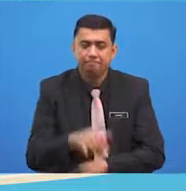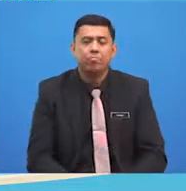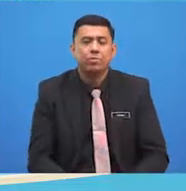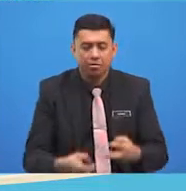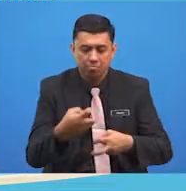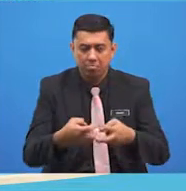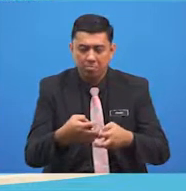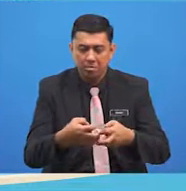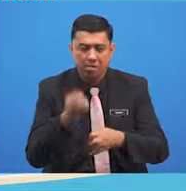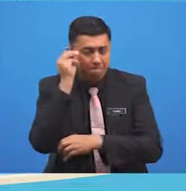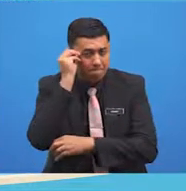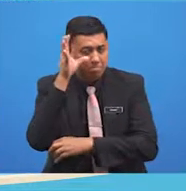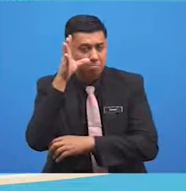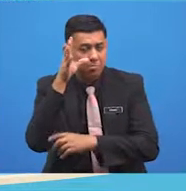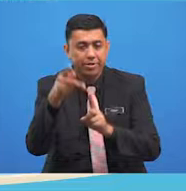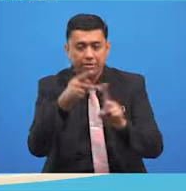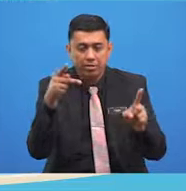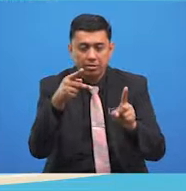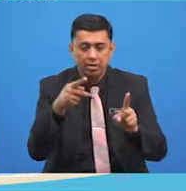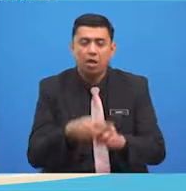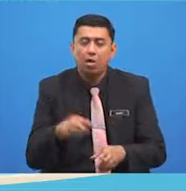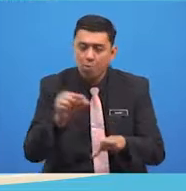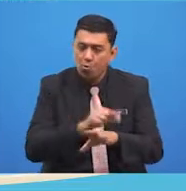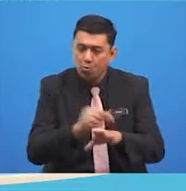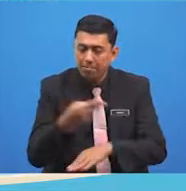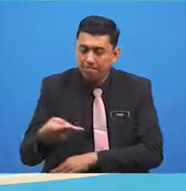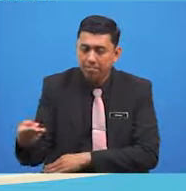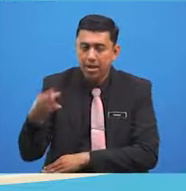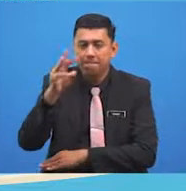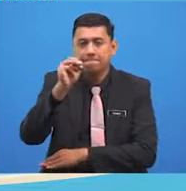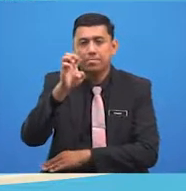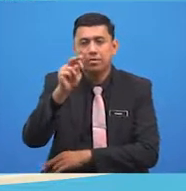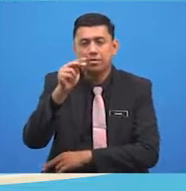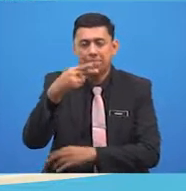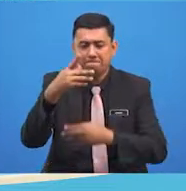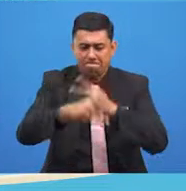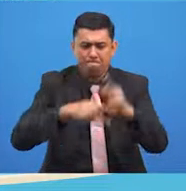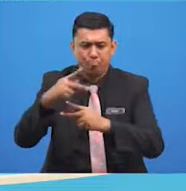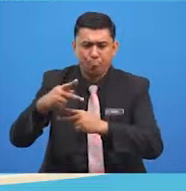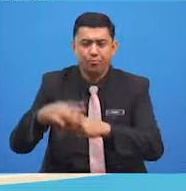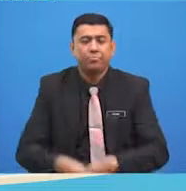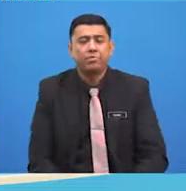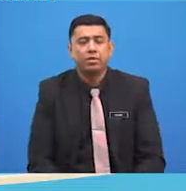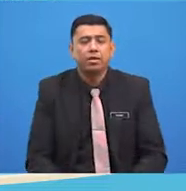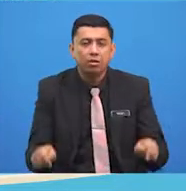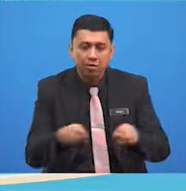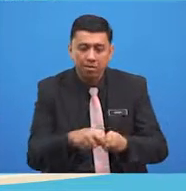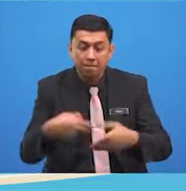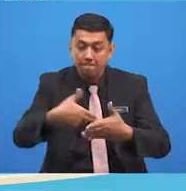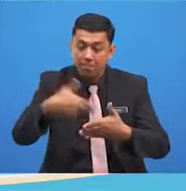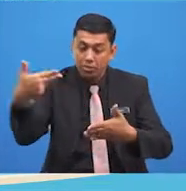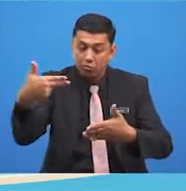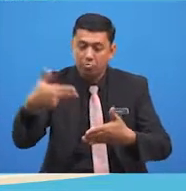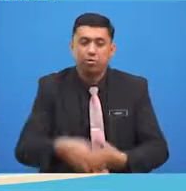industri yang berkembang daripada penggunaan bahan mentah yang telah diproses. Sumber tersebut seperti